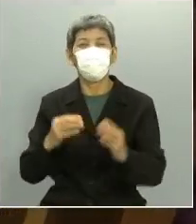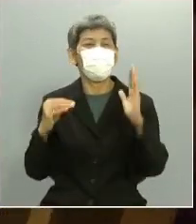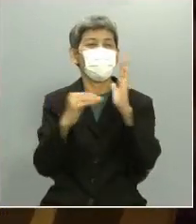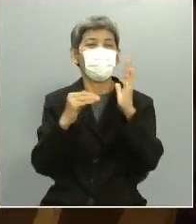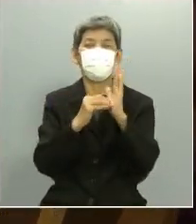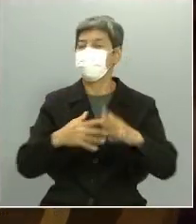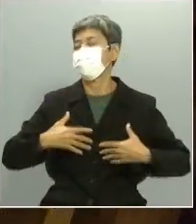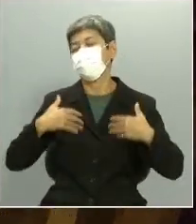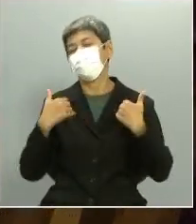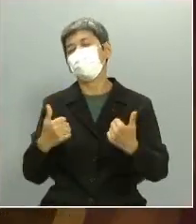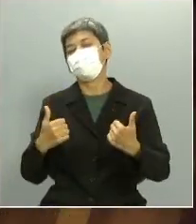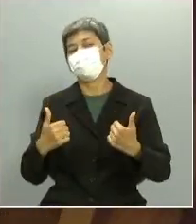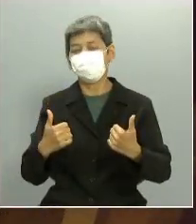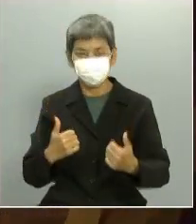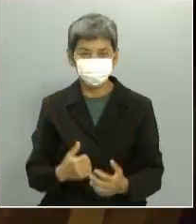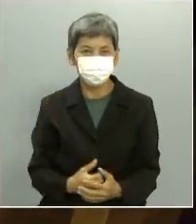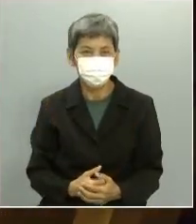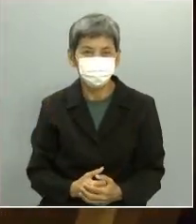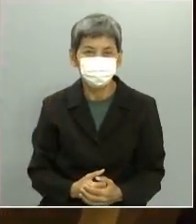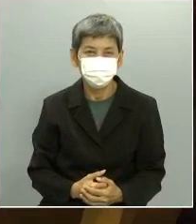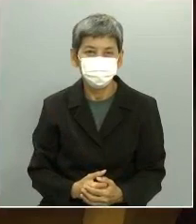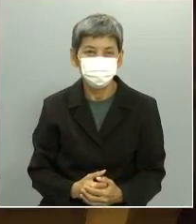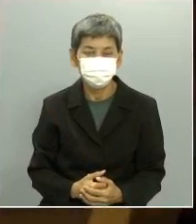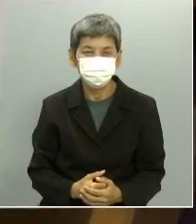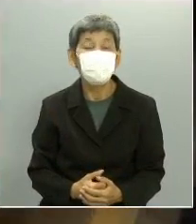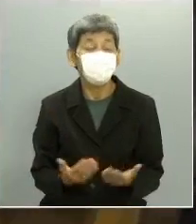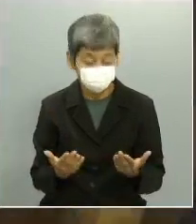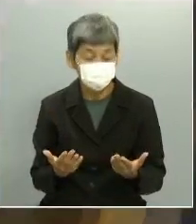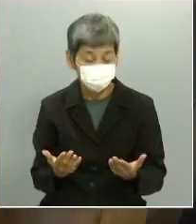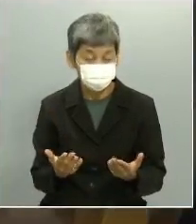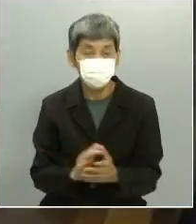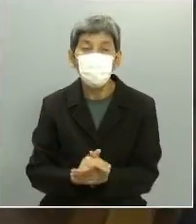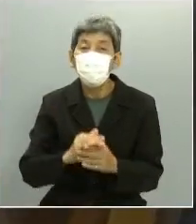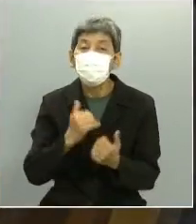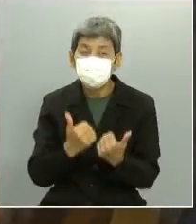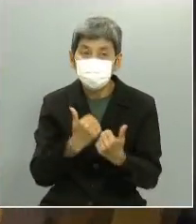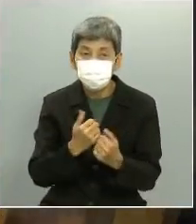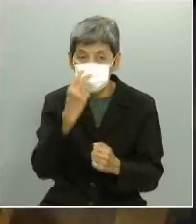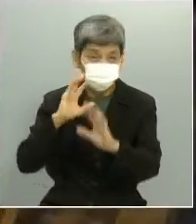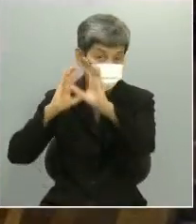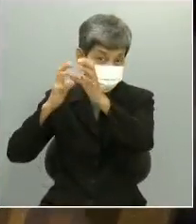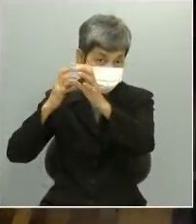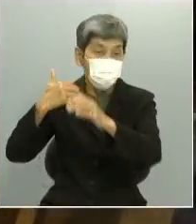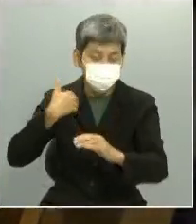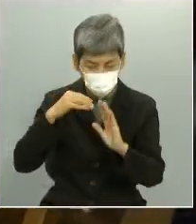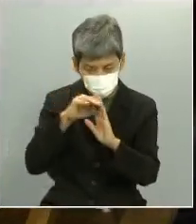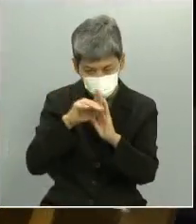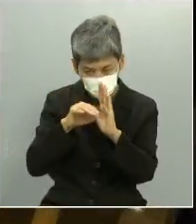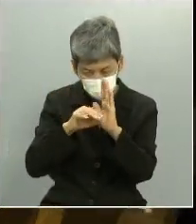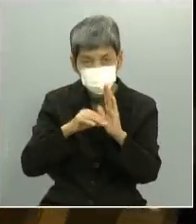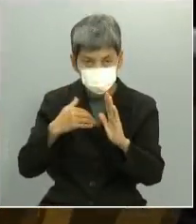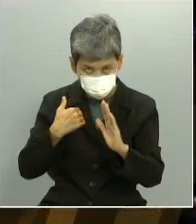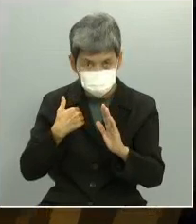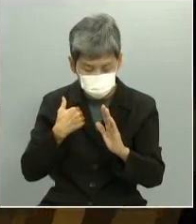พน่าอยู่ขึ้นดีขึ้นค่ะ ท่านผู้ชมแน่นอนกรุงเทพกลางแปลงมีการ